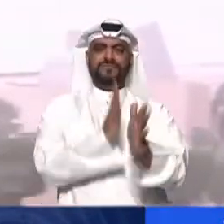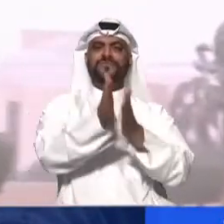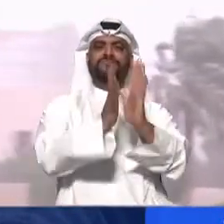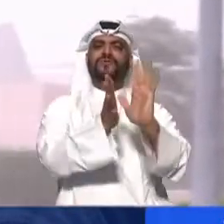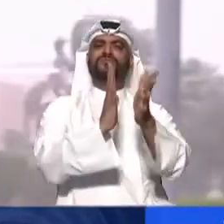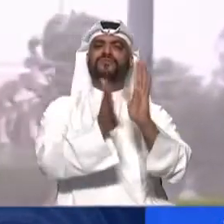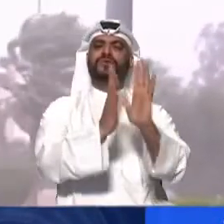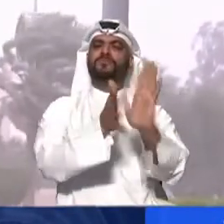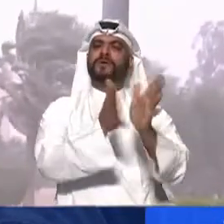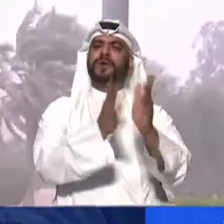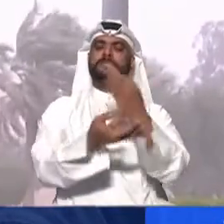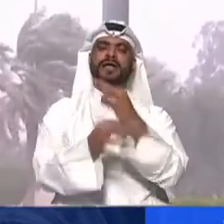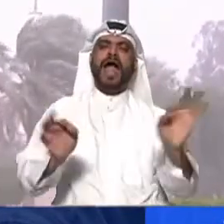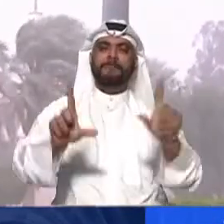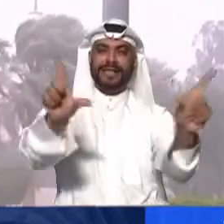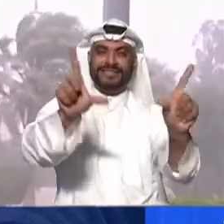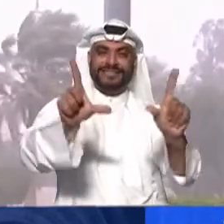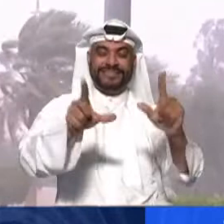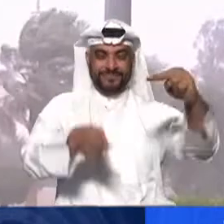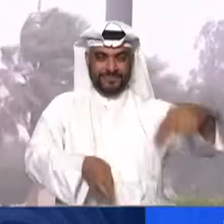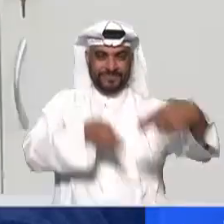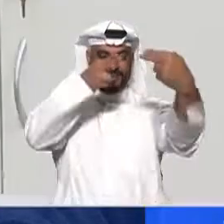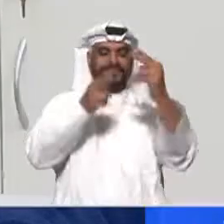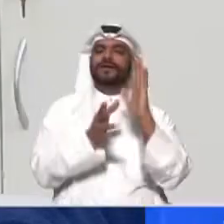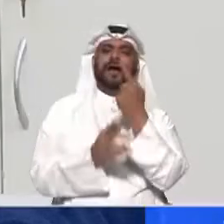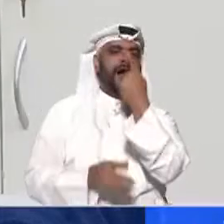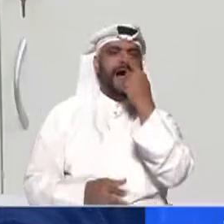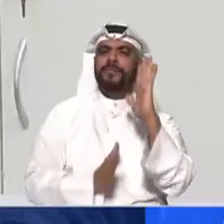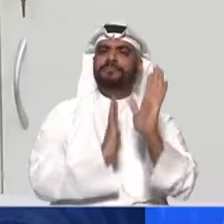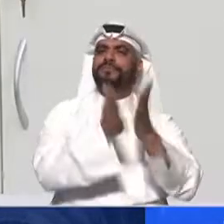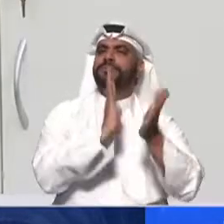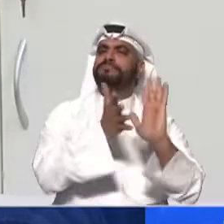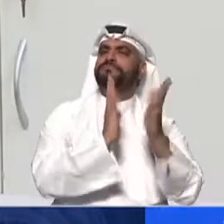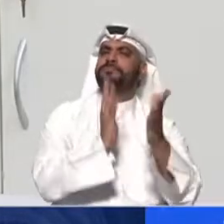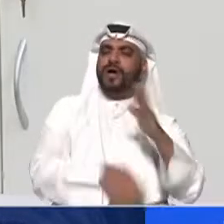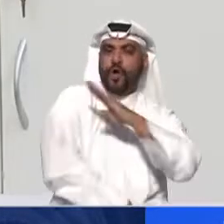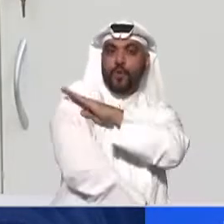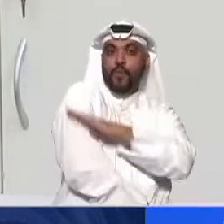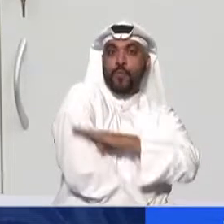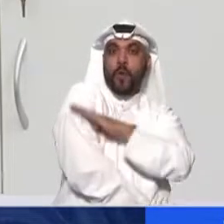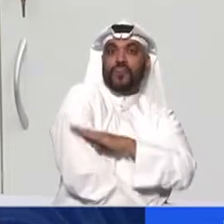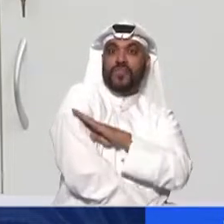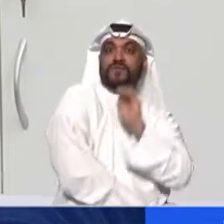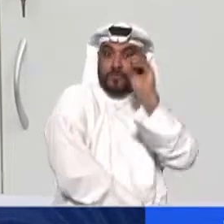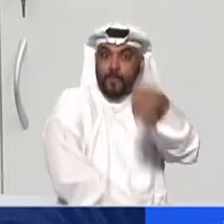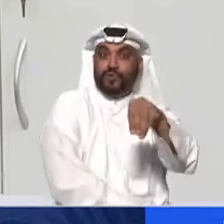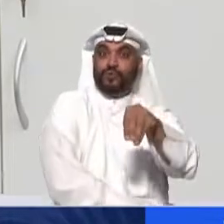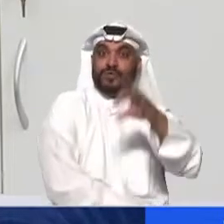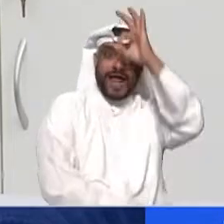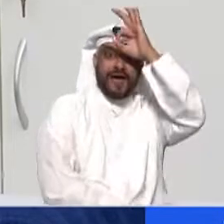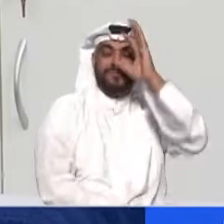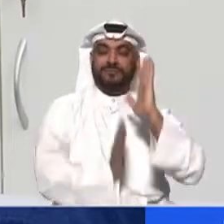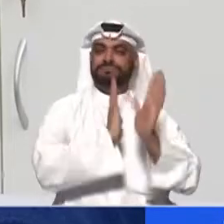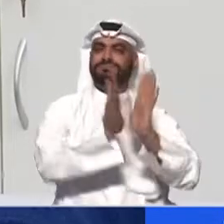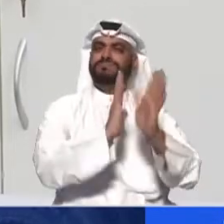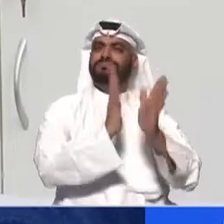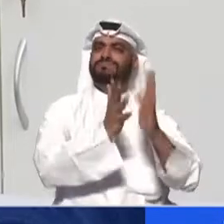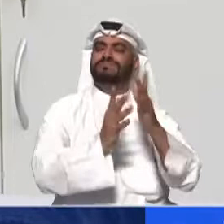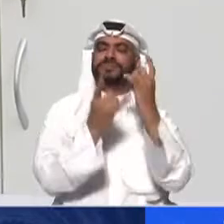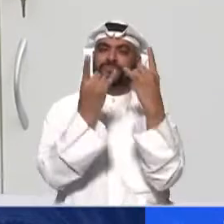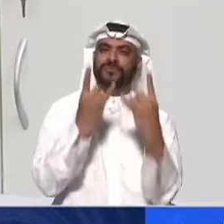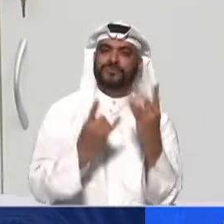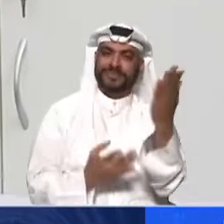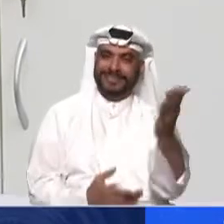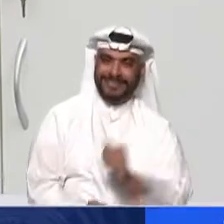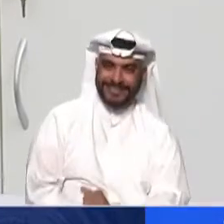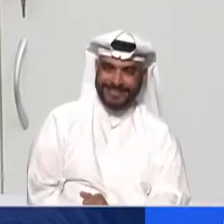كول، وبهذا الأسلوب راح يستطيعون أنهما يوفرون هذه الطريقة في التواصل مع الأخوة الصم في دولة